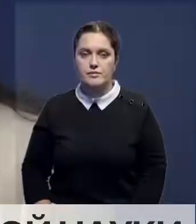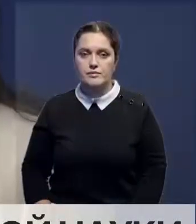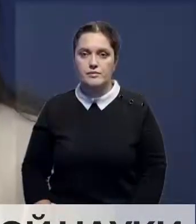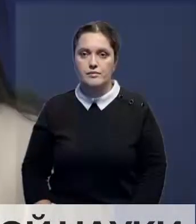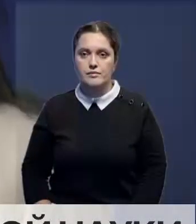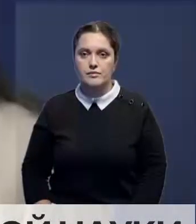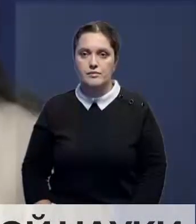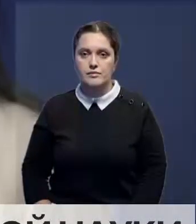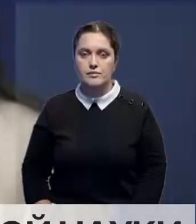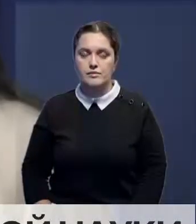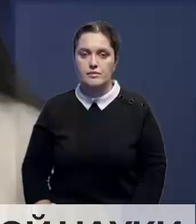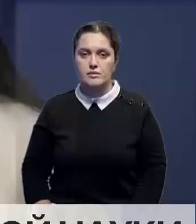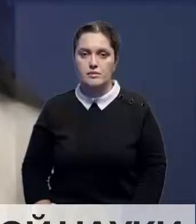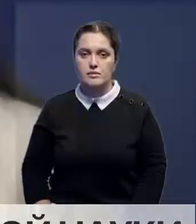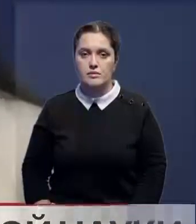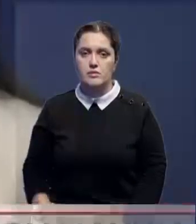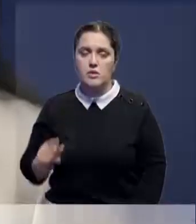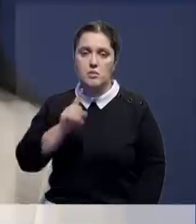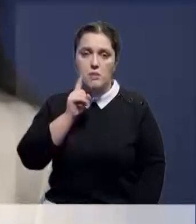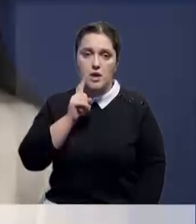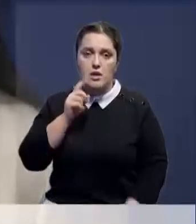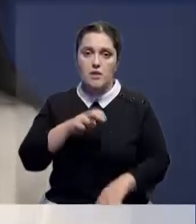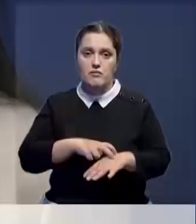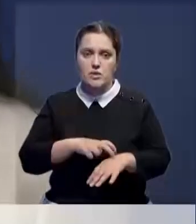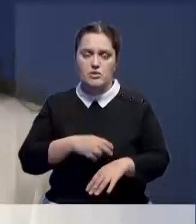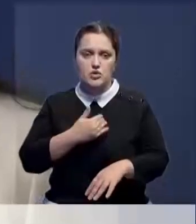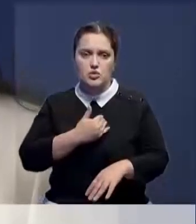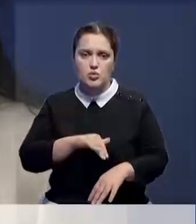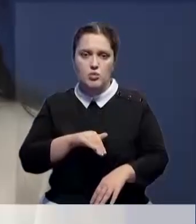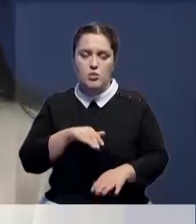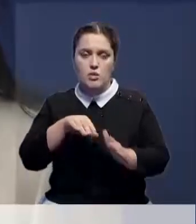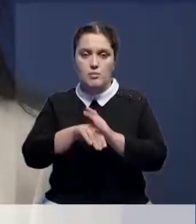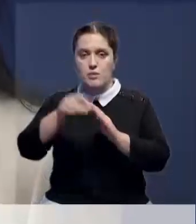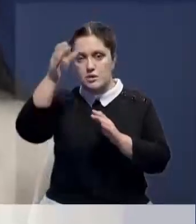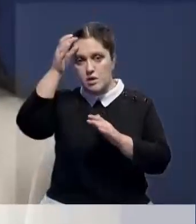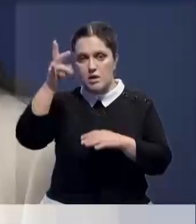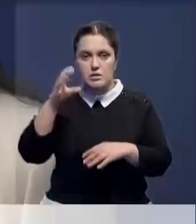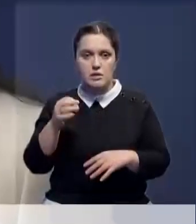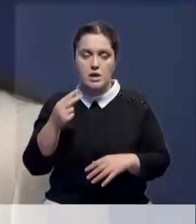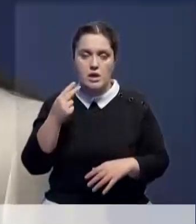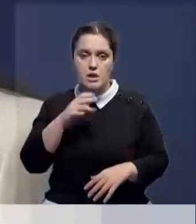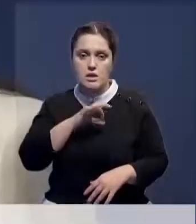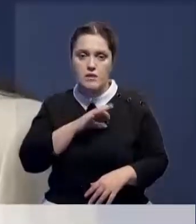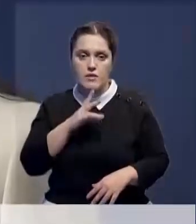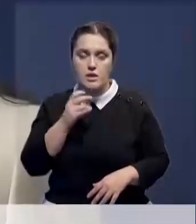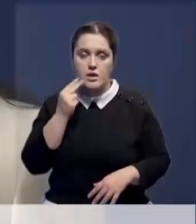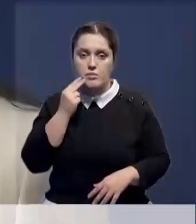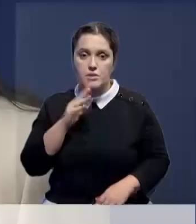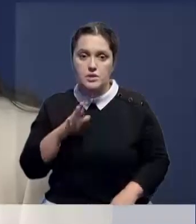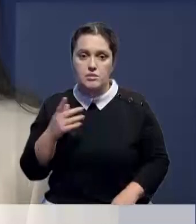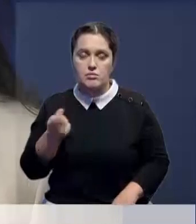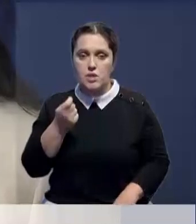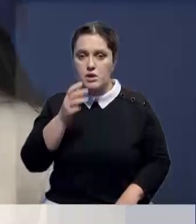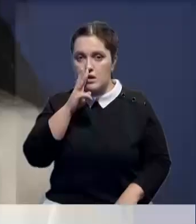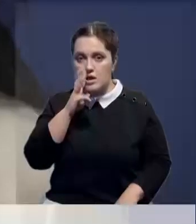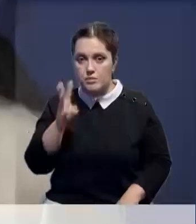Молодые врачи не стремятся, молодые специалисты не стремятся заниматься наукой. Это не престижно, это невыгодно, это мало оплачивается, поэтому